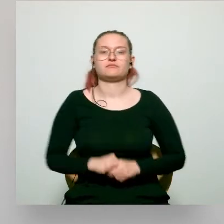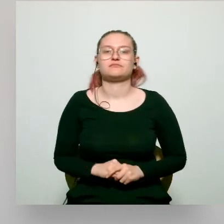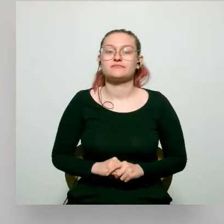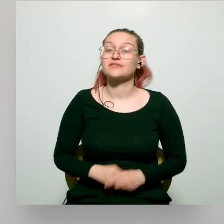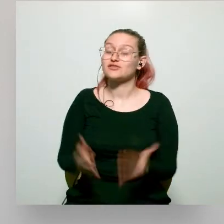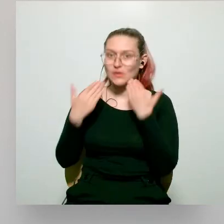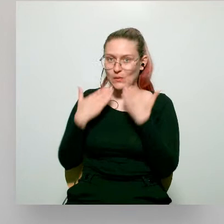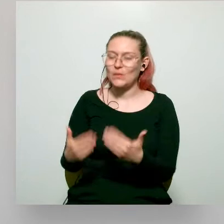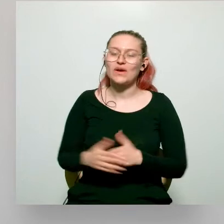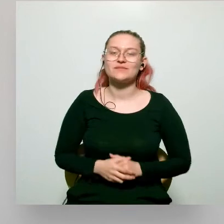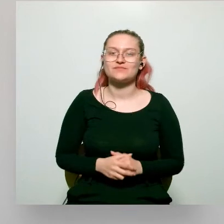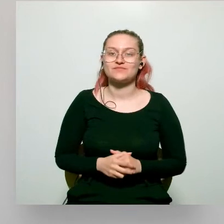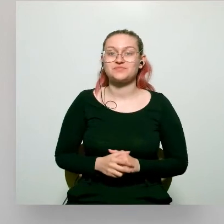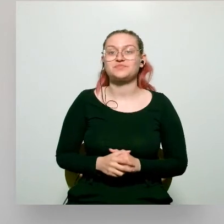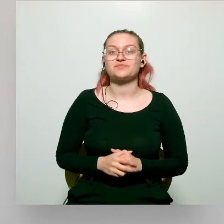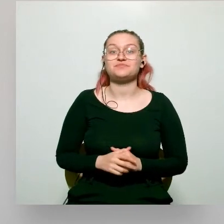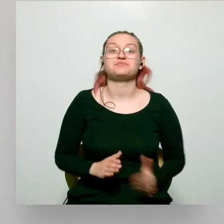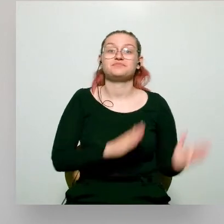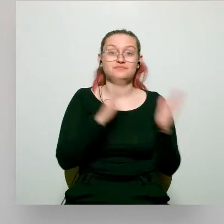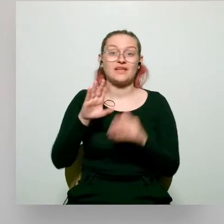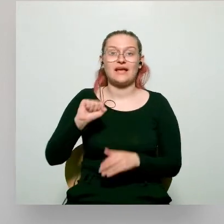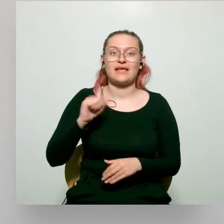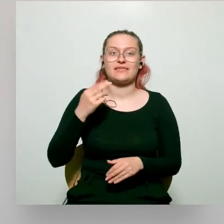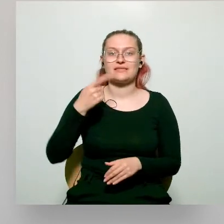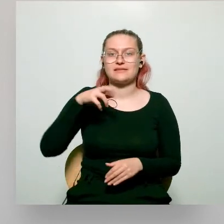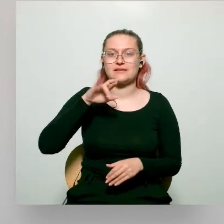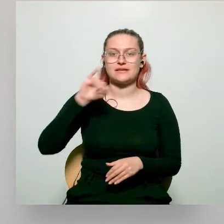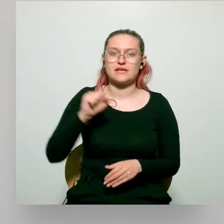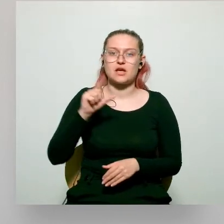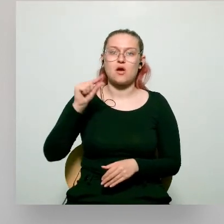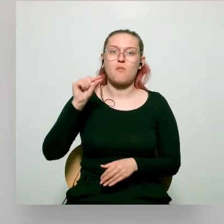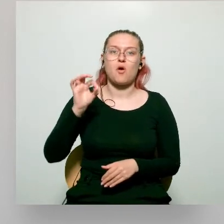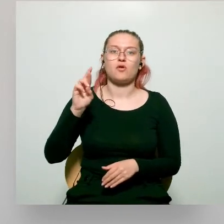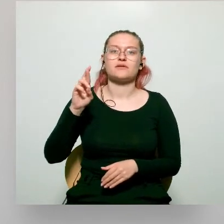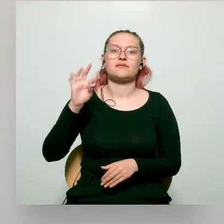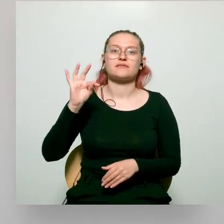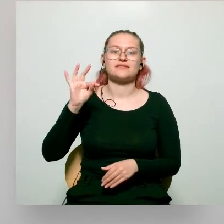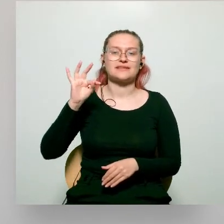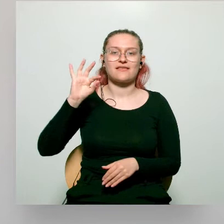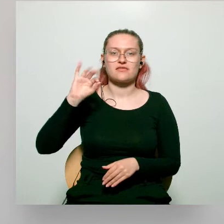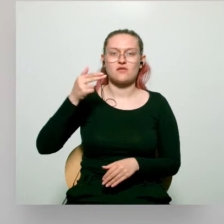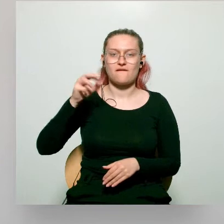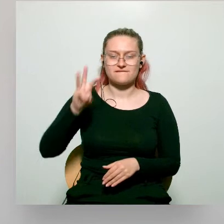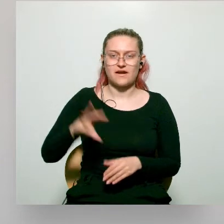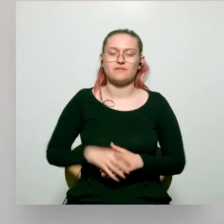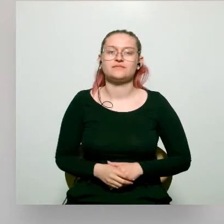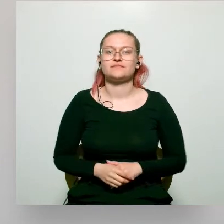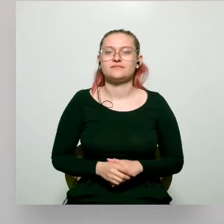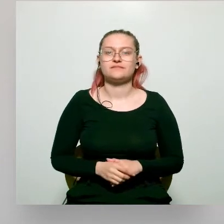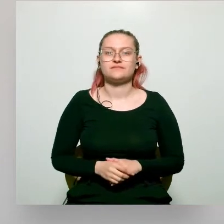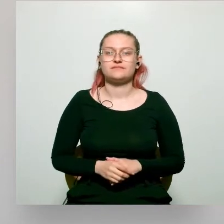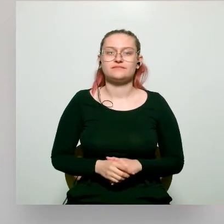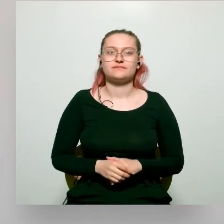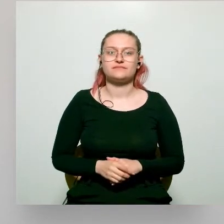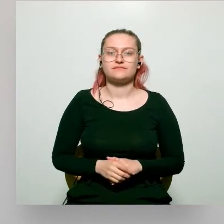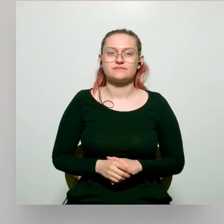Dziękuję bardzo. Chciałbym teraz przejść do pana Andrija Portnowa. I trochę podjąć taką kwestię, bo na razie mówiliśmy tutaj głównie